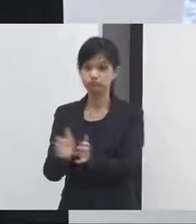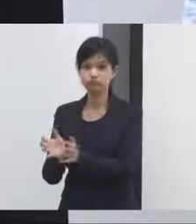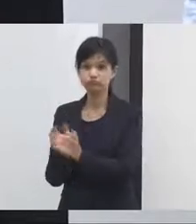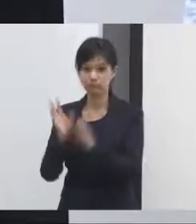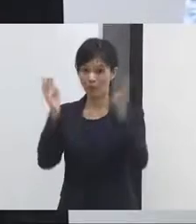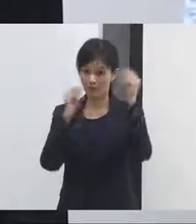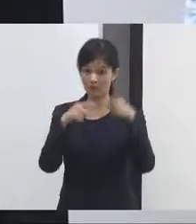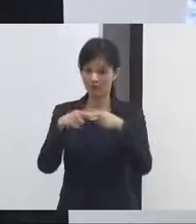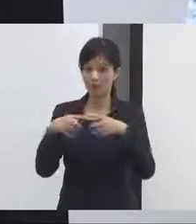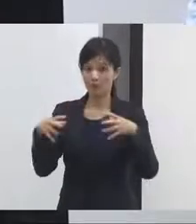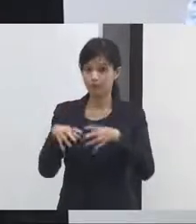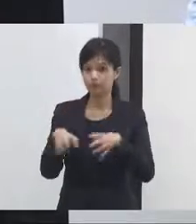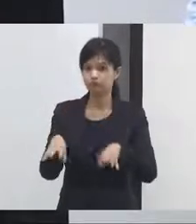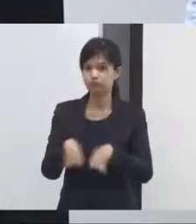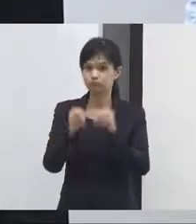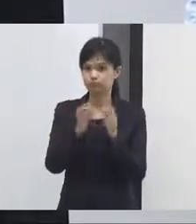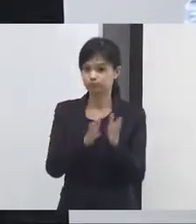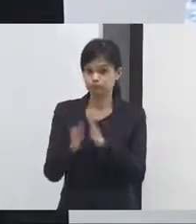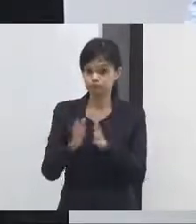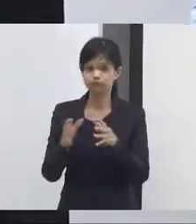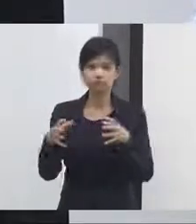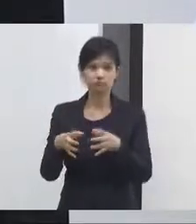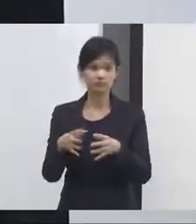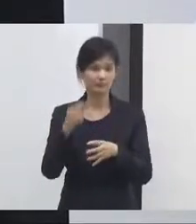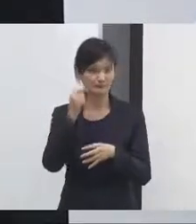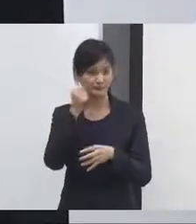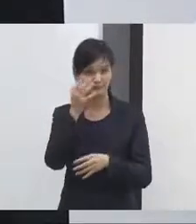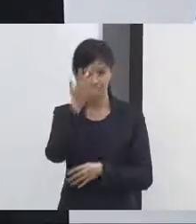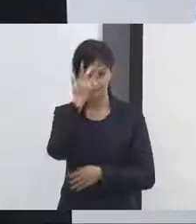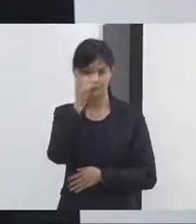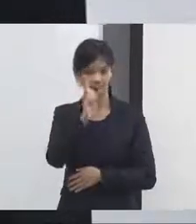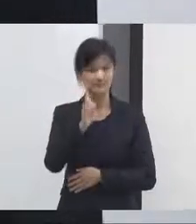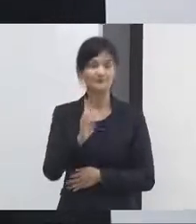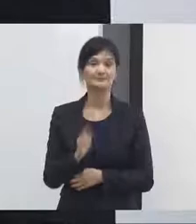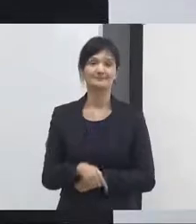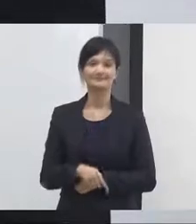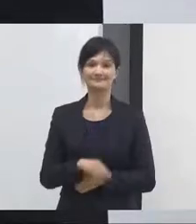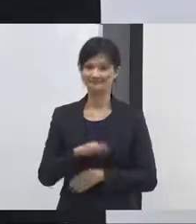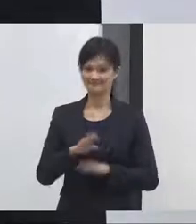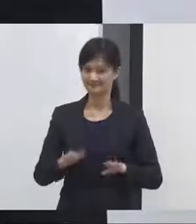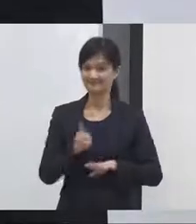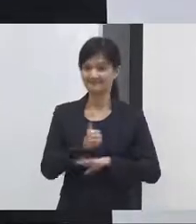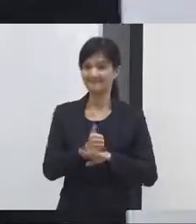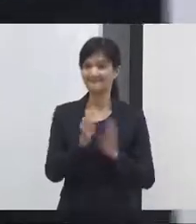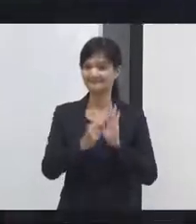到困难的以及应用上面的一个经验。那接下来我们就请下一位讲者替我们分享。